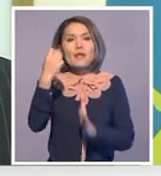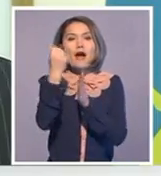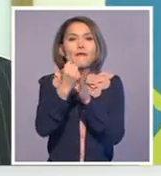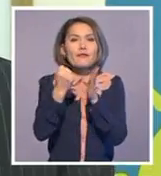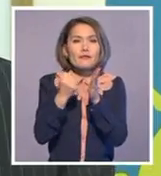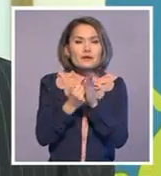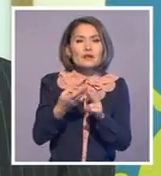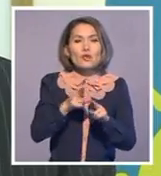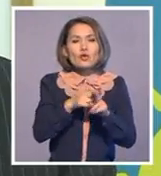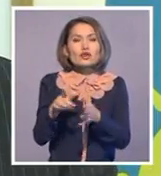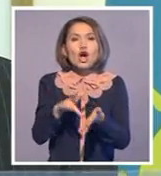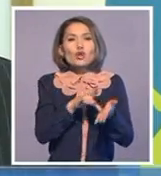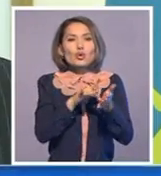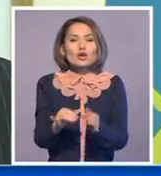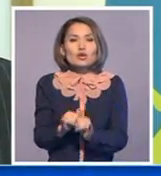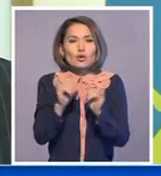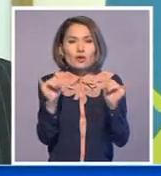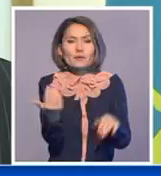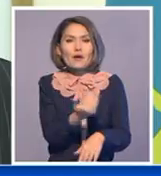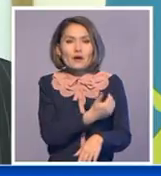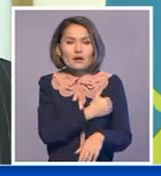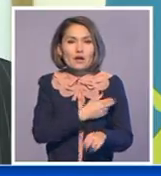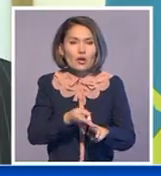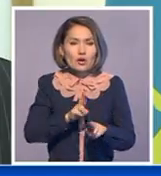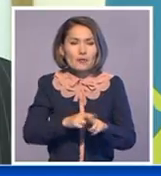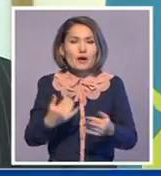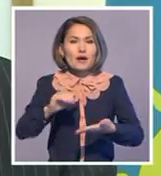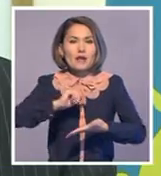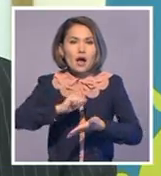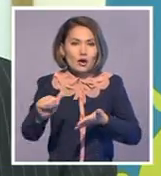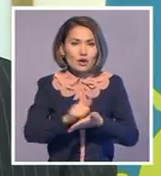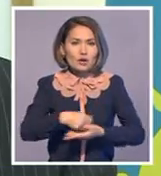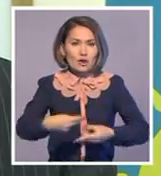мүмкіндіктерін тиянақтап алуды жөн көрдік. Бұл мәселені жақын арада қолданысқа енгіземіз деген ойдамыз.